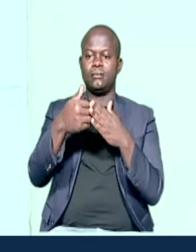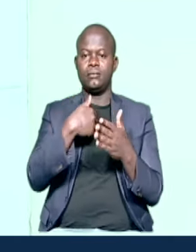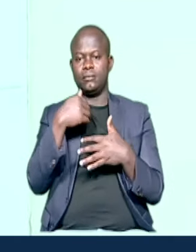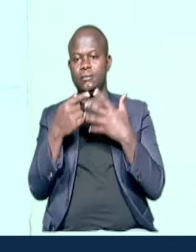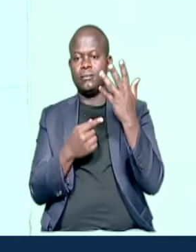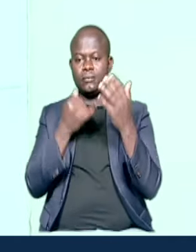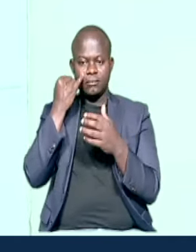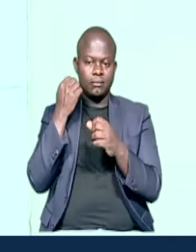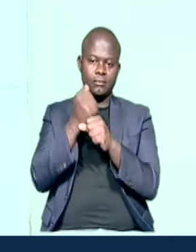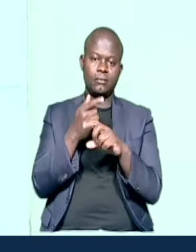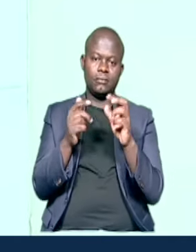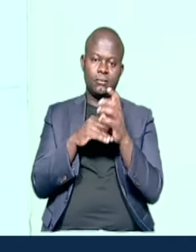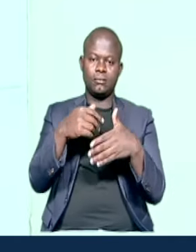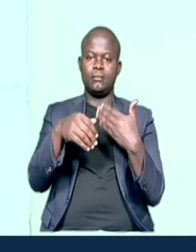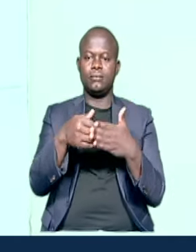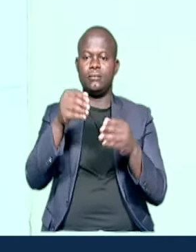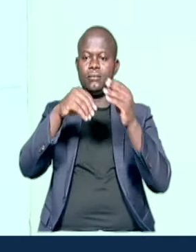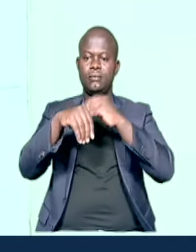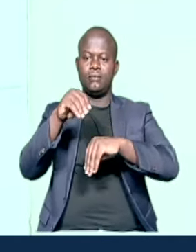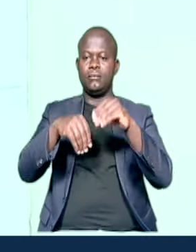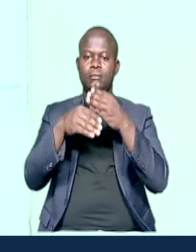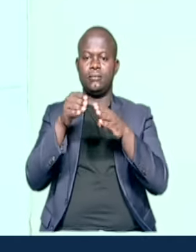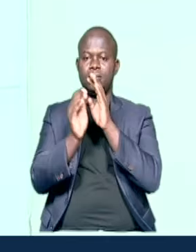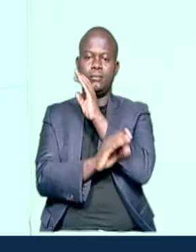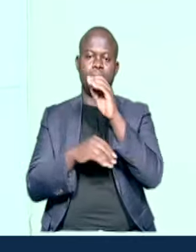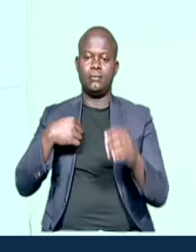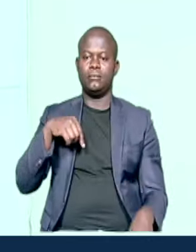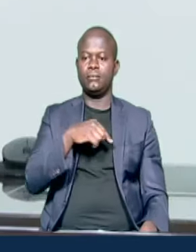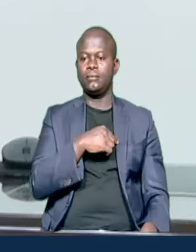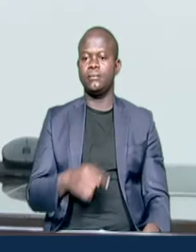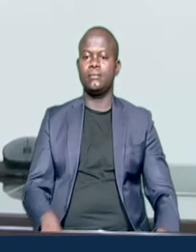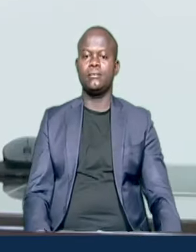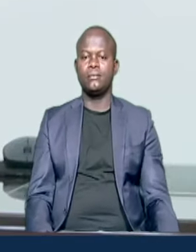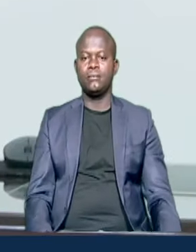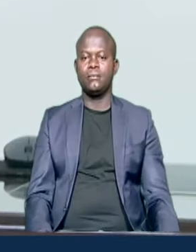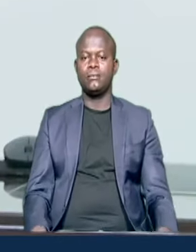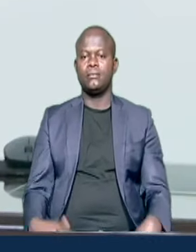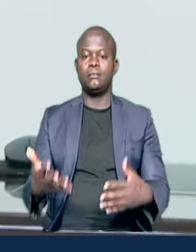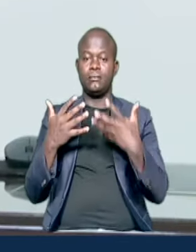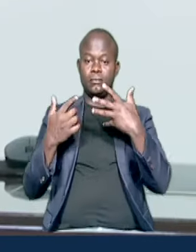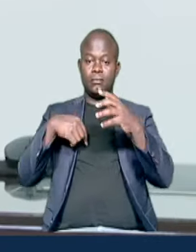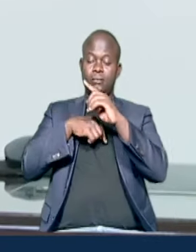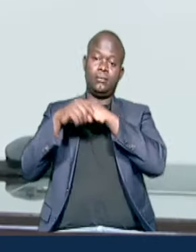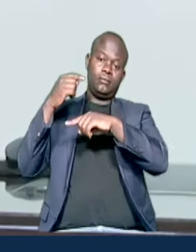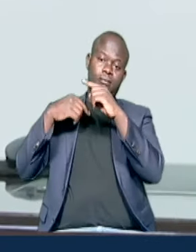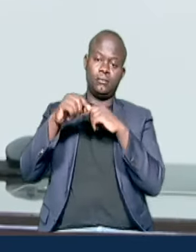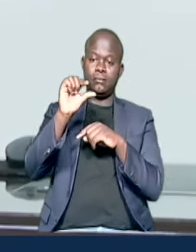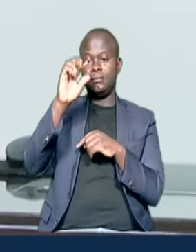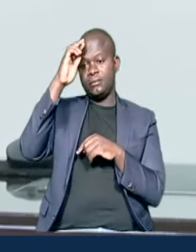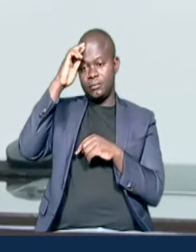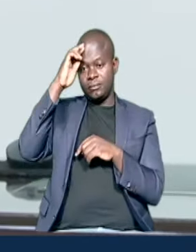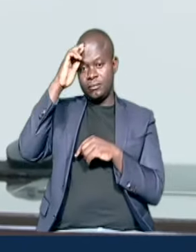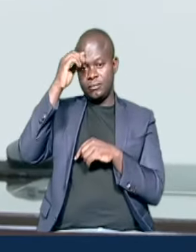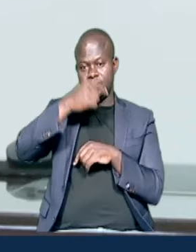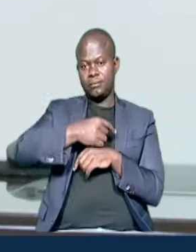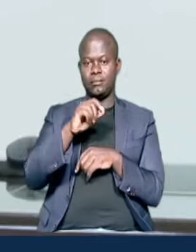gikomeye bakora kandi bakomeza gutanga umusanzu wo kubaka igihugu cyacu Tekwenda dusubire gato inyuma utwibutse umunsi